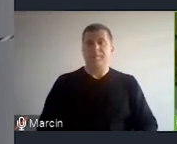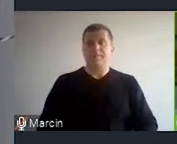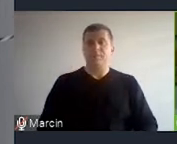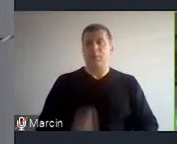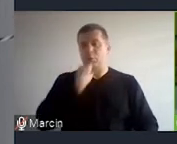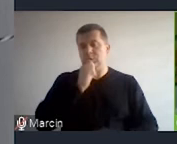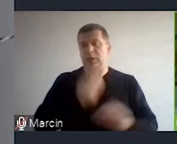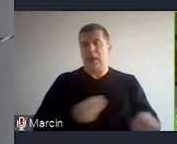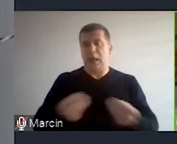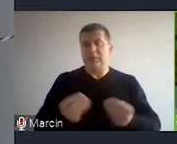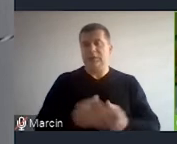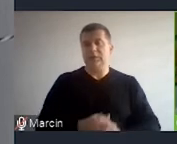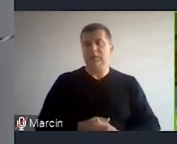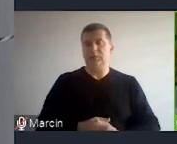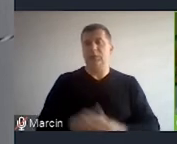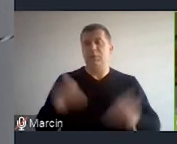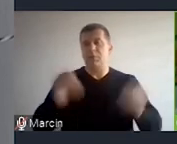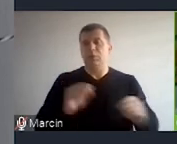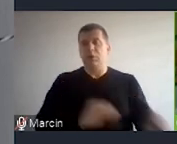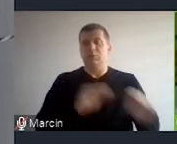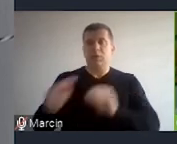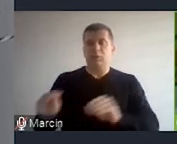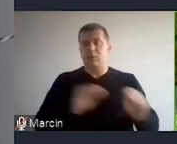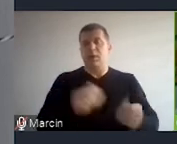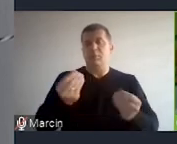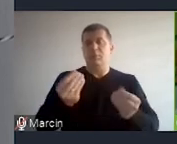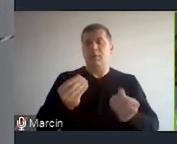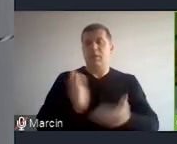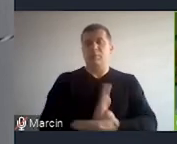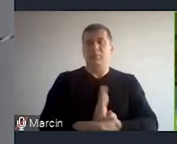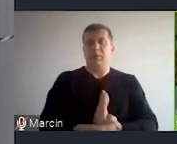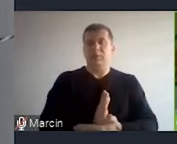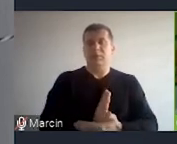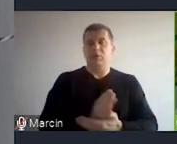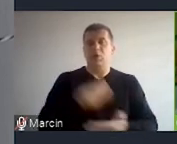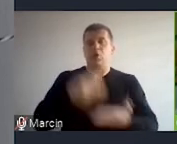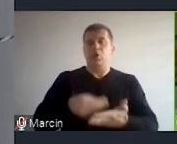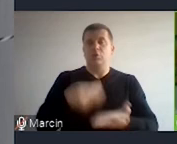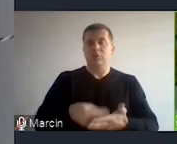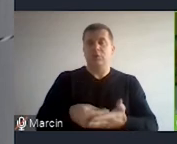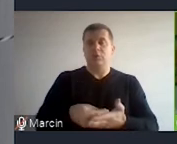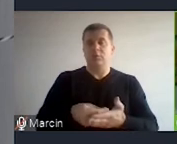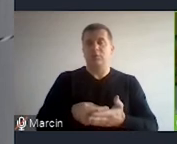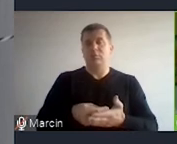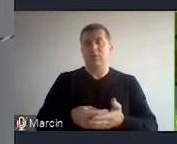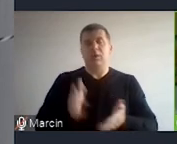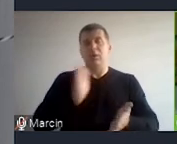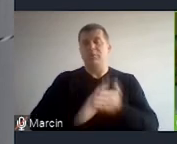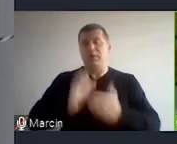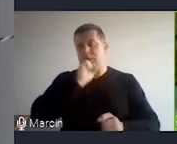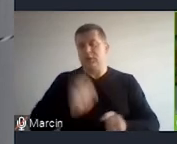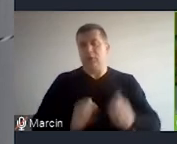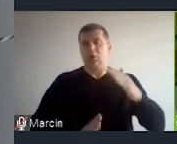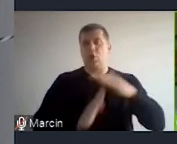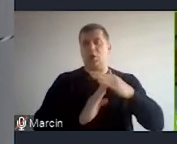duża elastyczność, możliwość przesuwania pieniędzy pomiędzy kosztami w zasadzie bez żadnych ograniczeń.